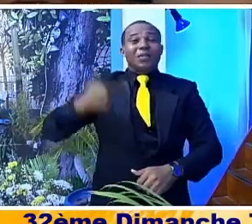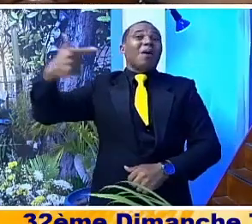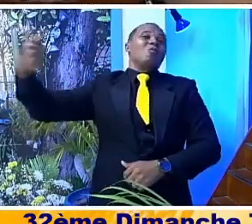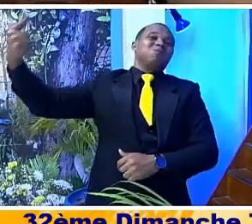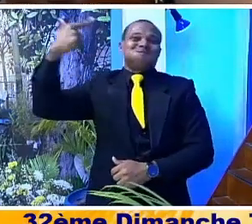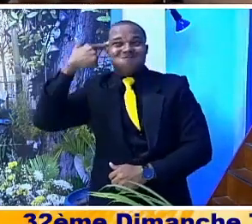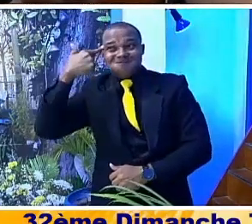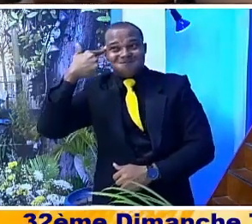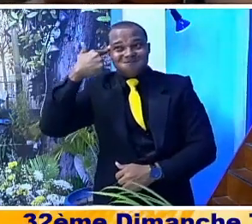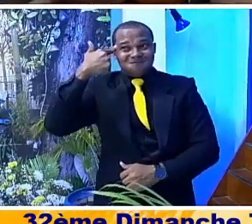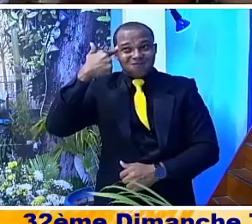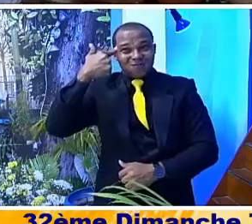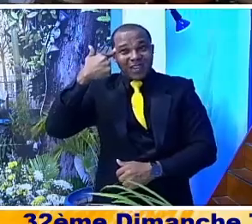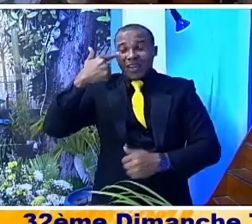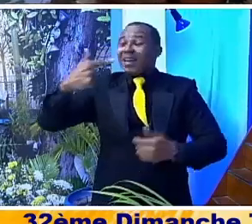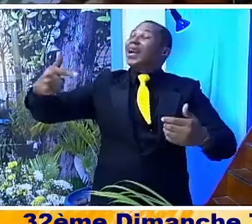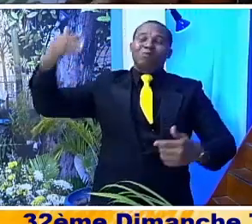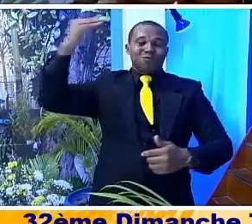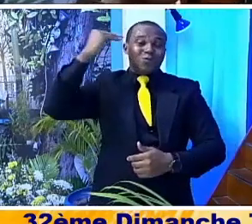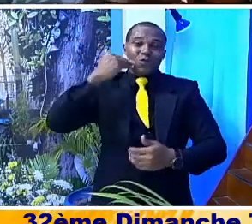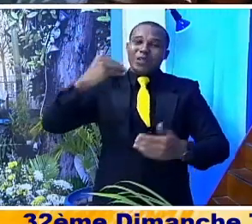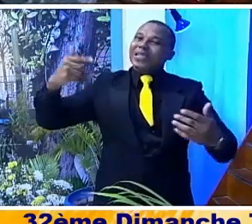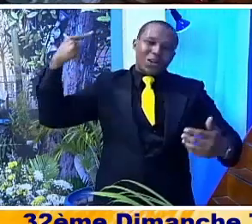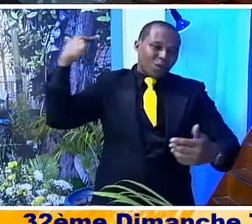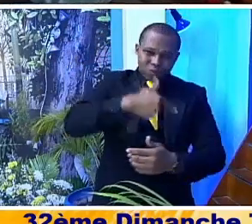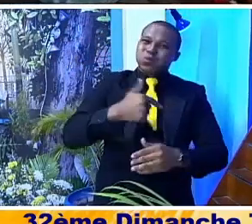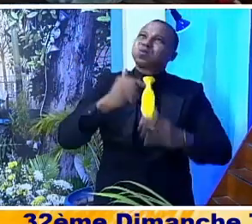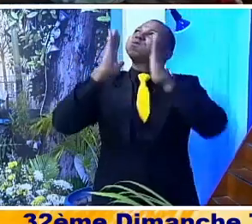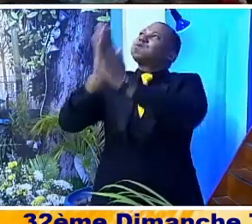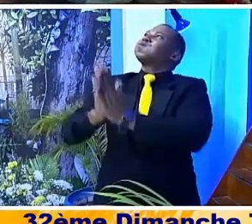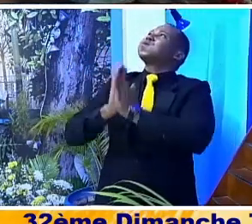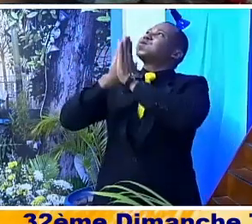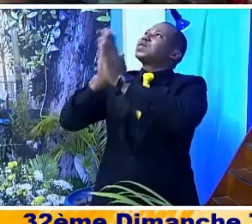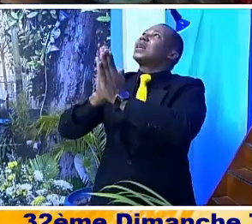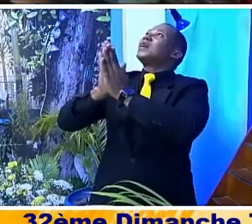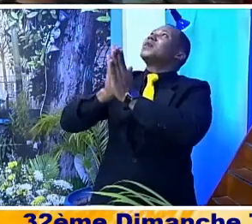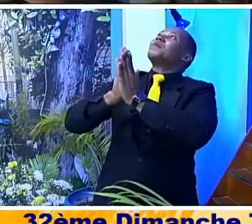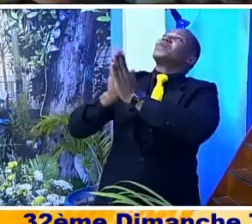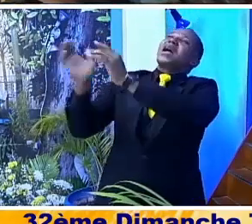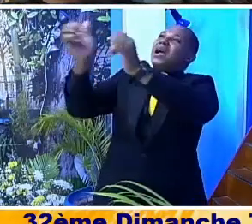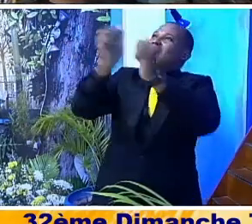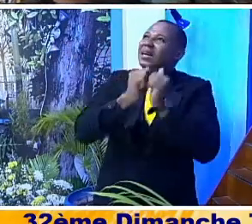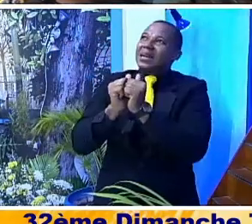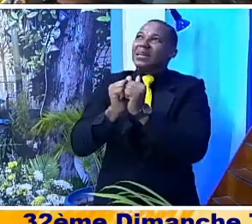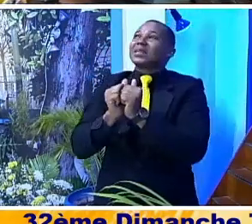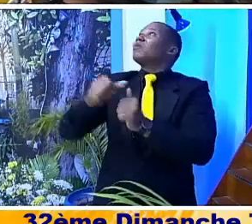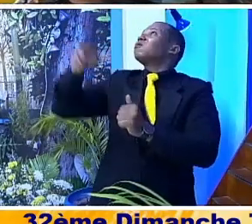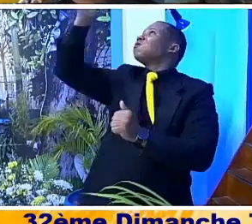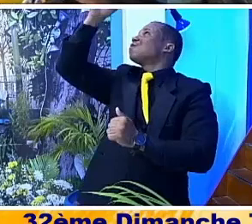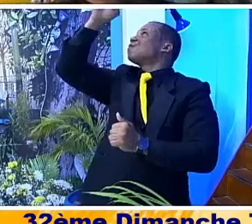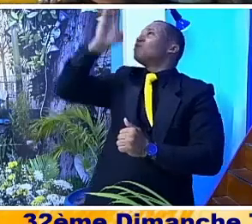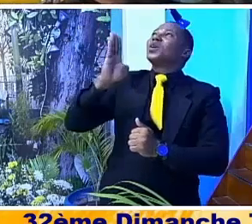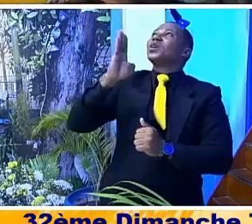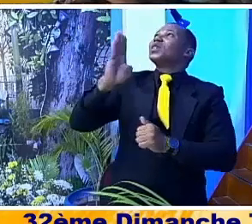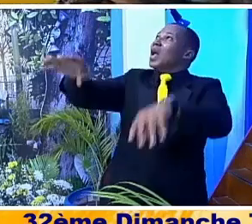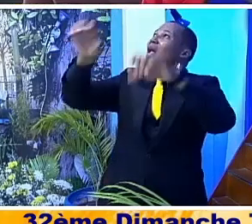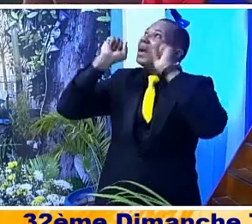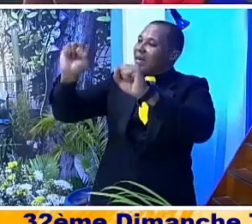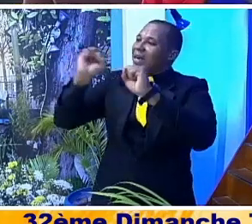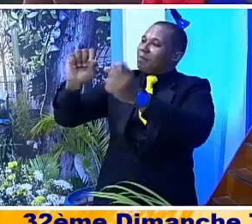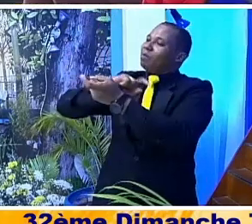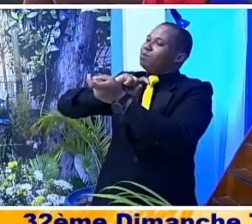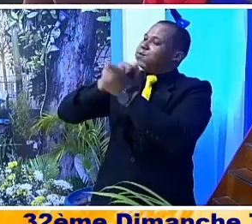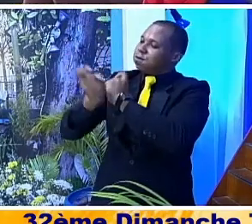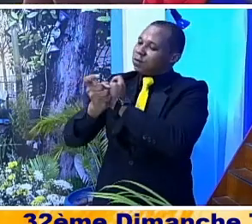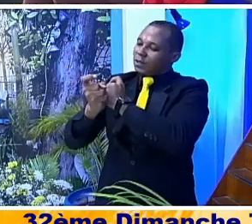encore n'a détruit propre tête nous. On l'a pris ensemble frère Maxime parce que Bon Dieu, capable de faire un bagage